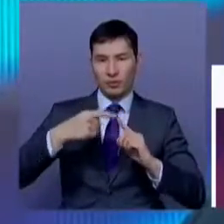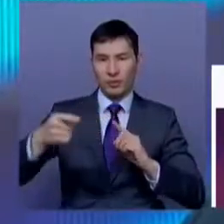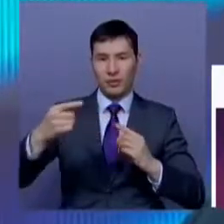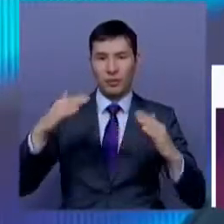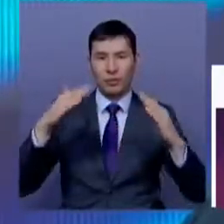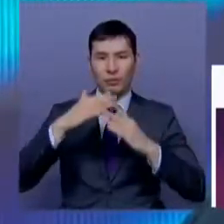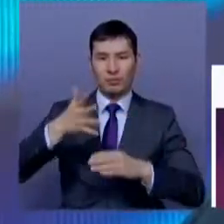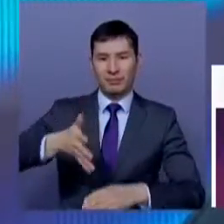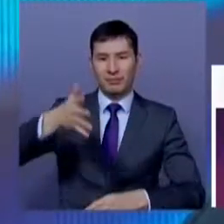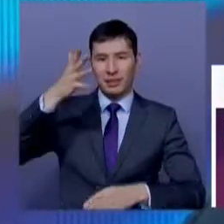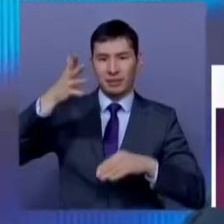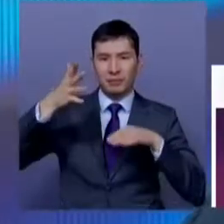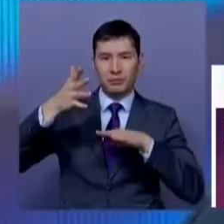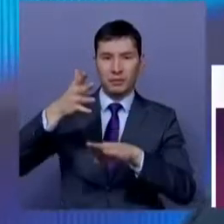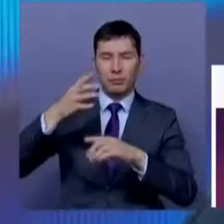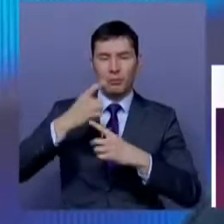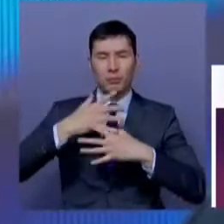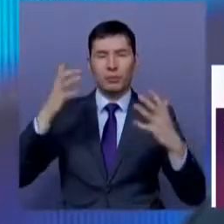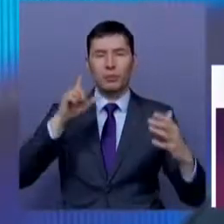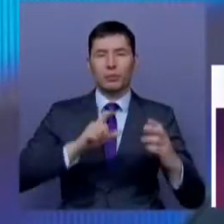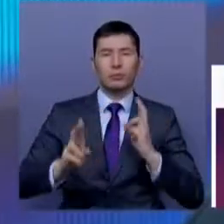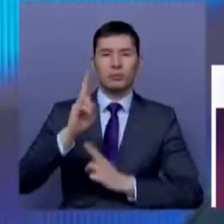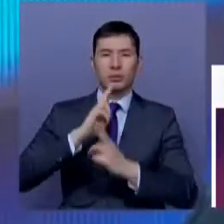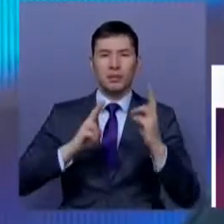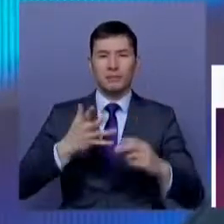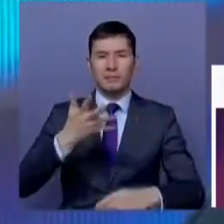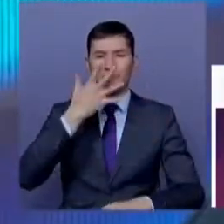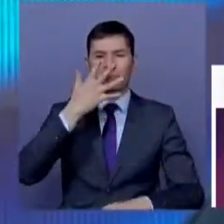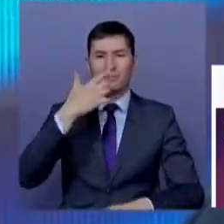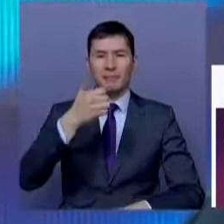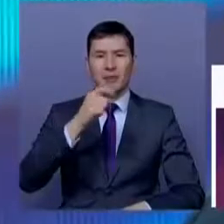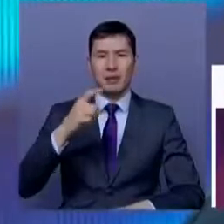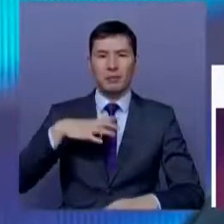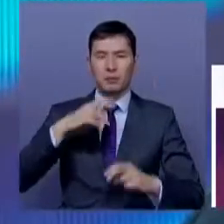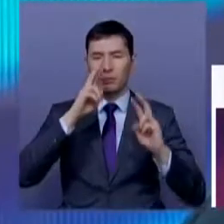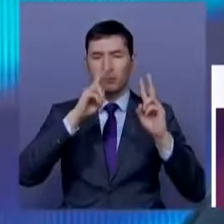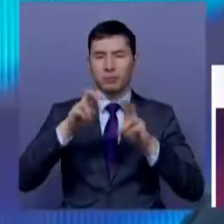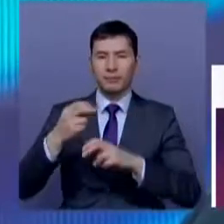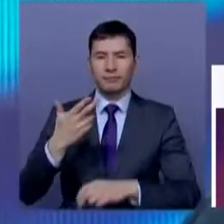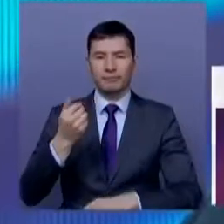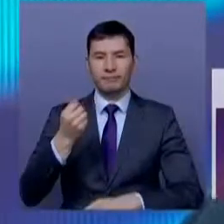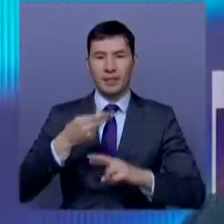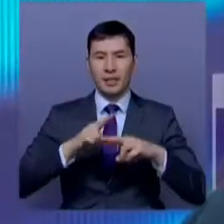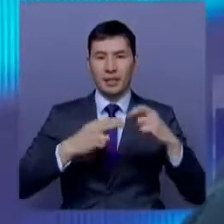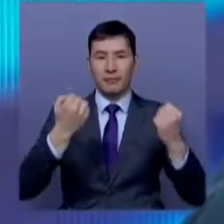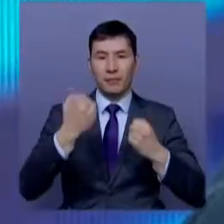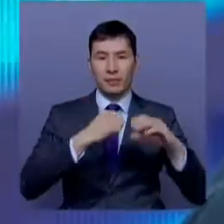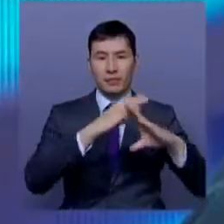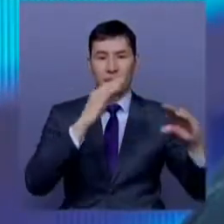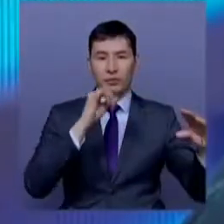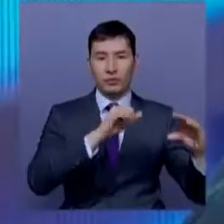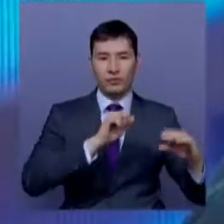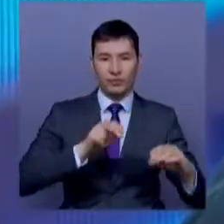паркингтерде мүңкіген газдың исіне шағымданушылар көбейді. Біз бұл жағдайды зерттеп көрдік. Шынымен де олар қауіп төндіретінін, төтенше жағдайлар